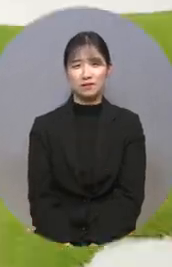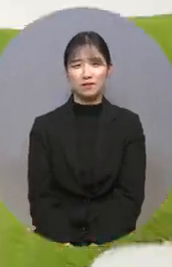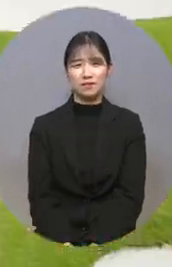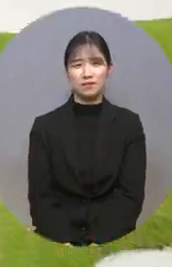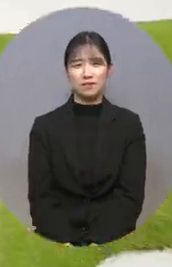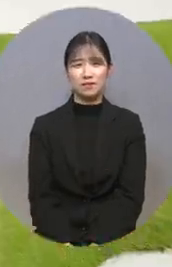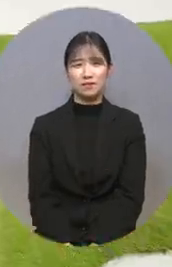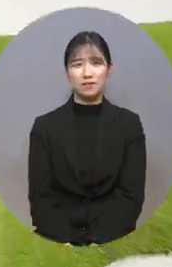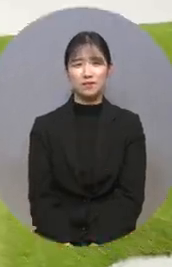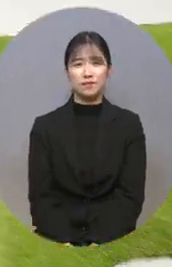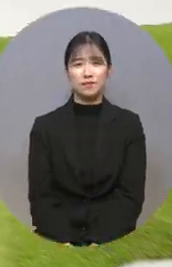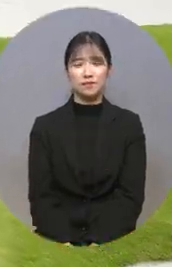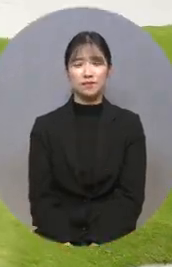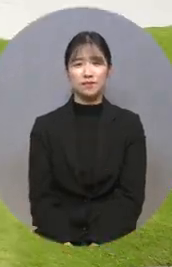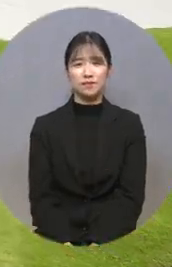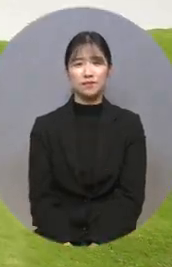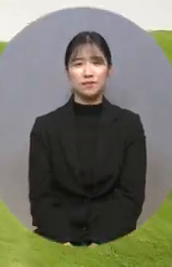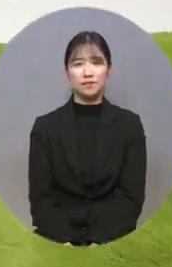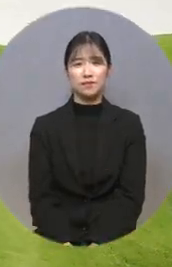양.